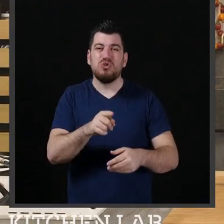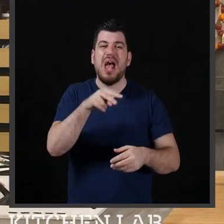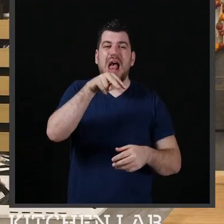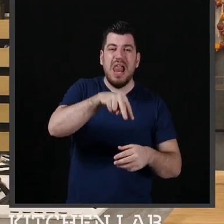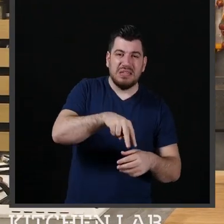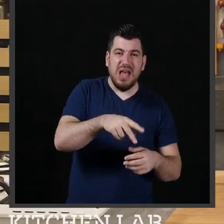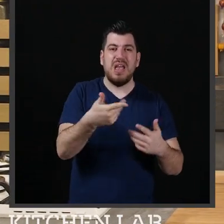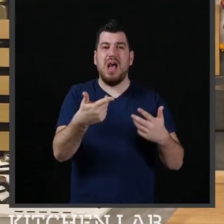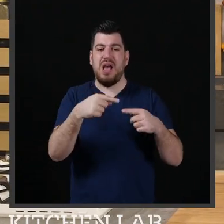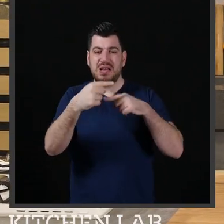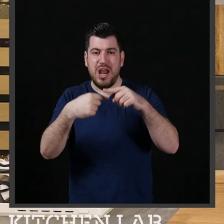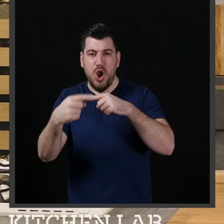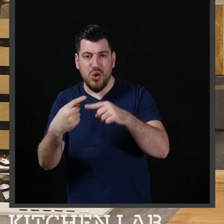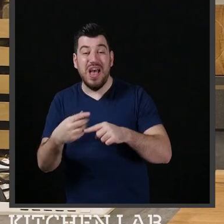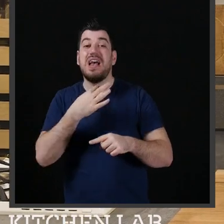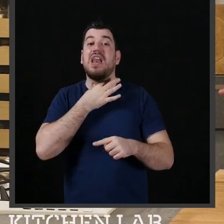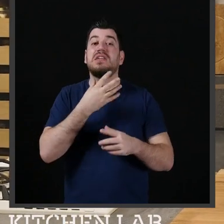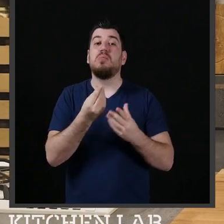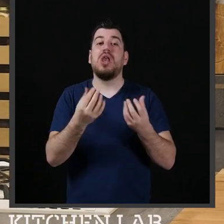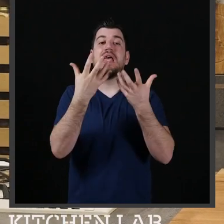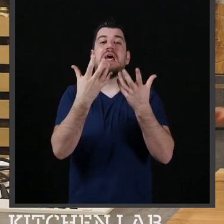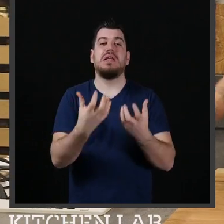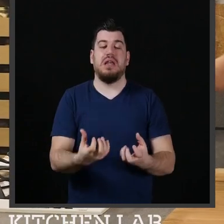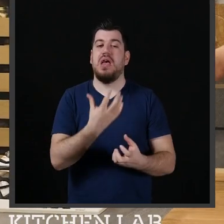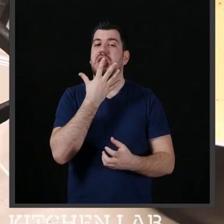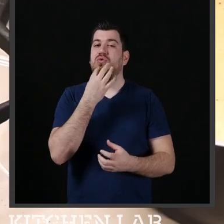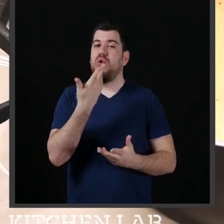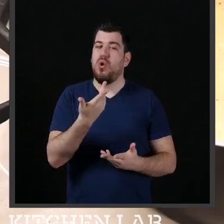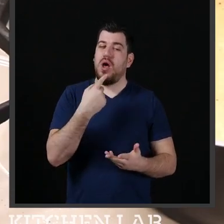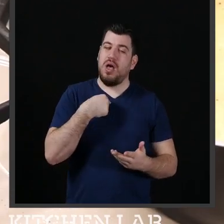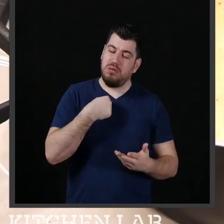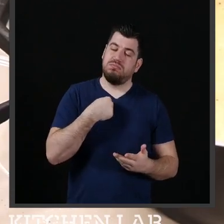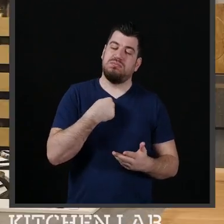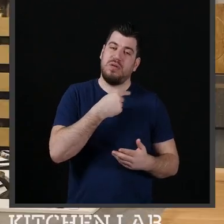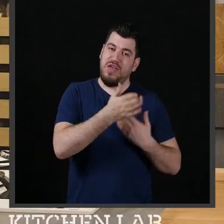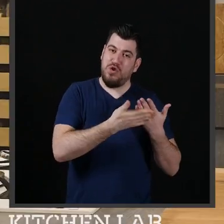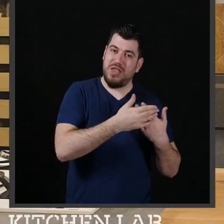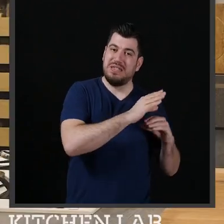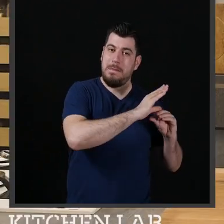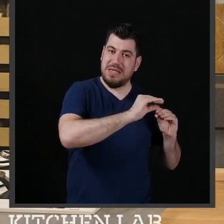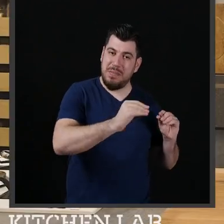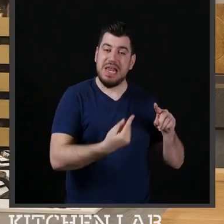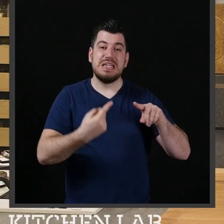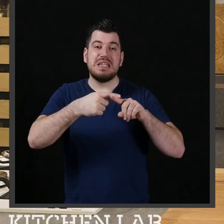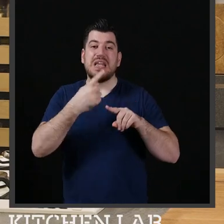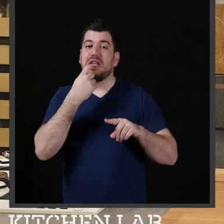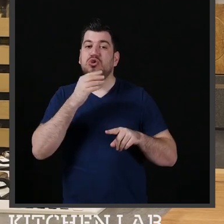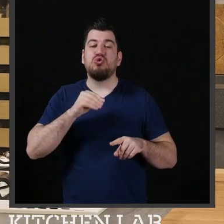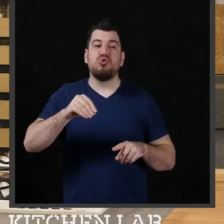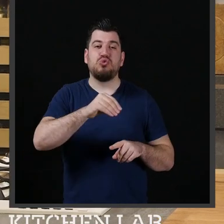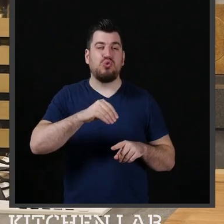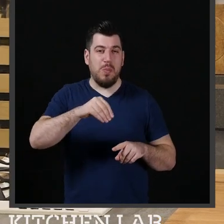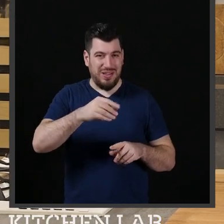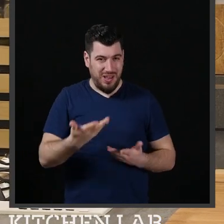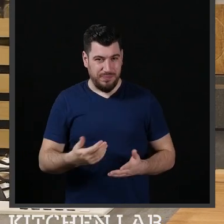και όλα τα υπόλοιπα. Χρειάζεται υγρασία. Γι' αυτό το λόγο είναι υπολογισμένη η υγρασία και από την πεσαμέλ που θα πάρουμε και από τη σάλτσα ντομάτας κάτω. Είναι απαραίτητα και τα δύο να